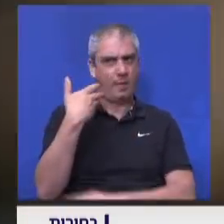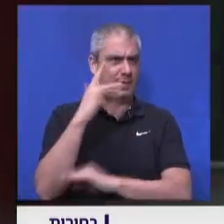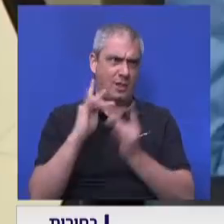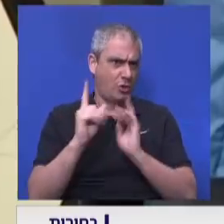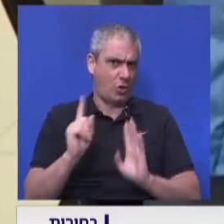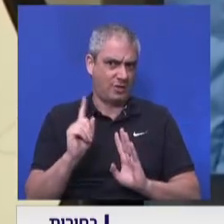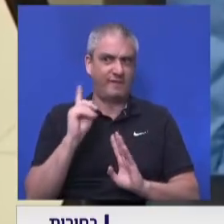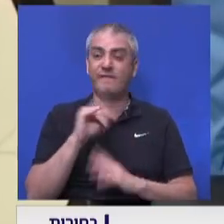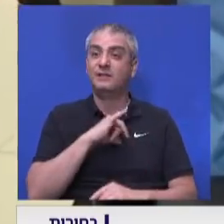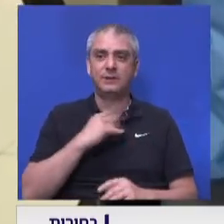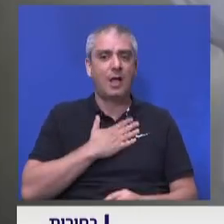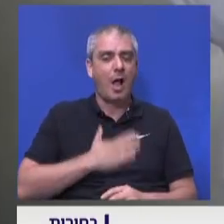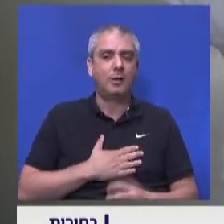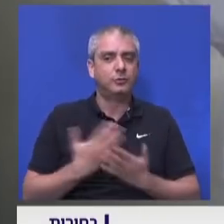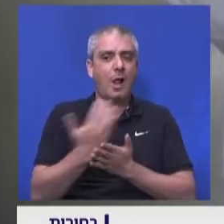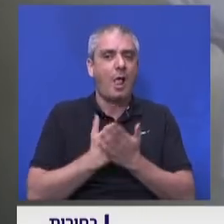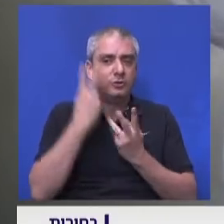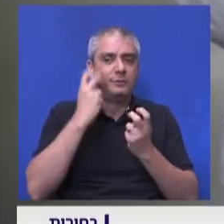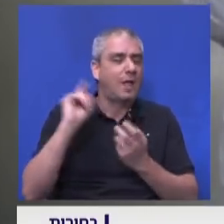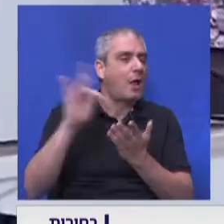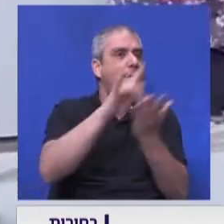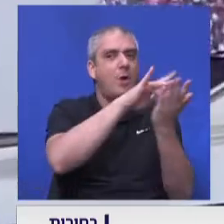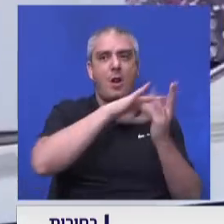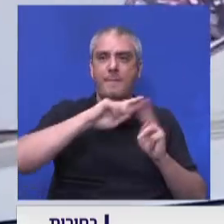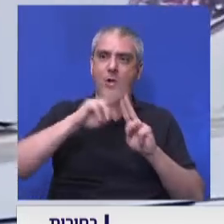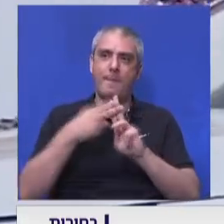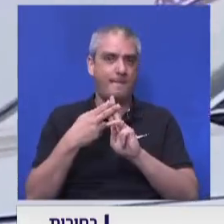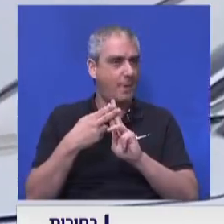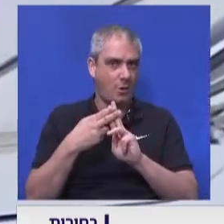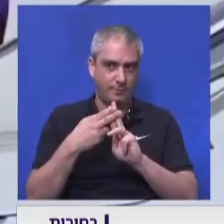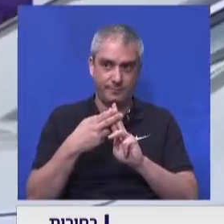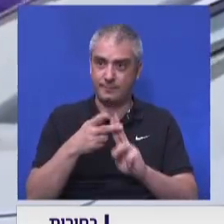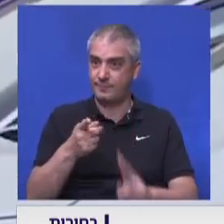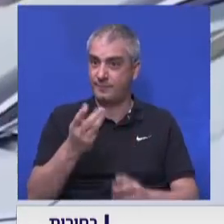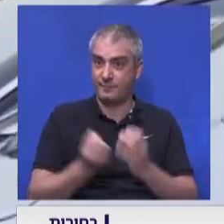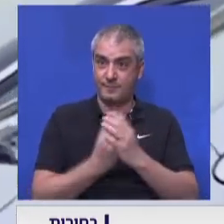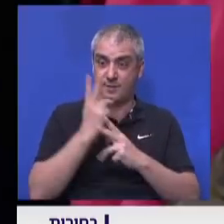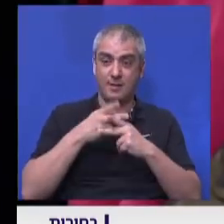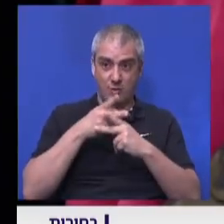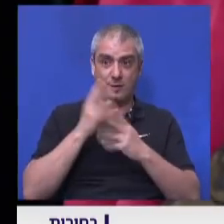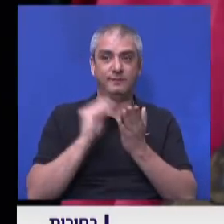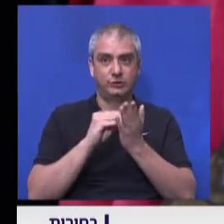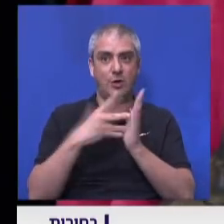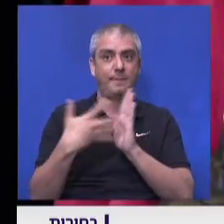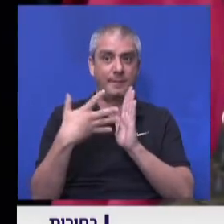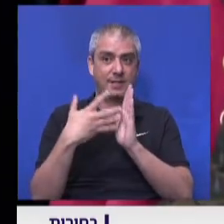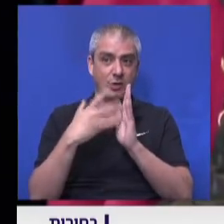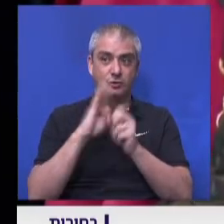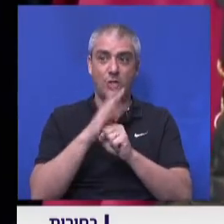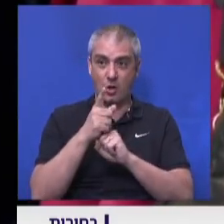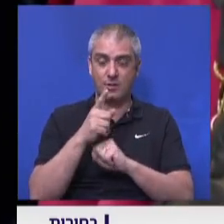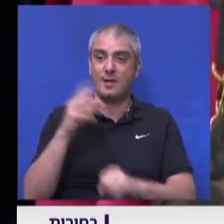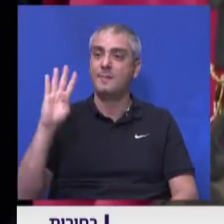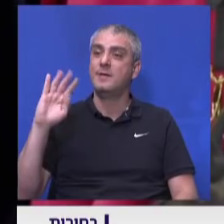רצון אז לאסוף מידע מכל מקום בעולם. As COVID rates and the need for tests were spiking, BGI Group, the